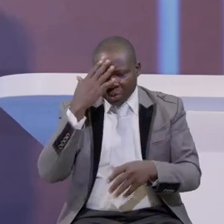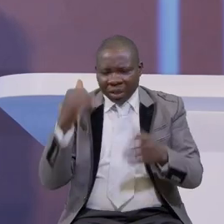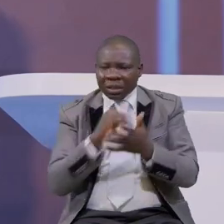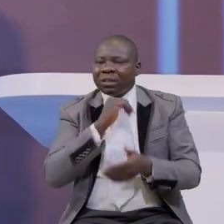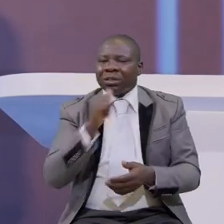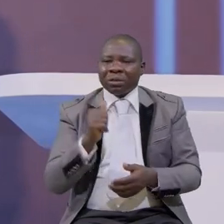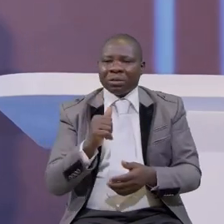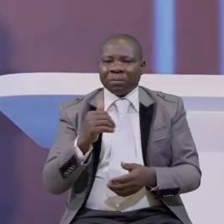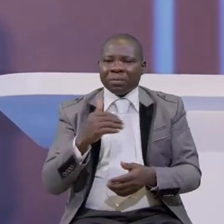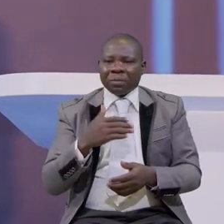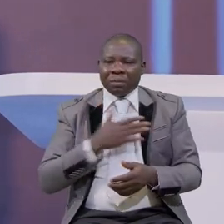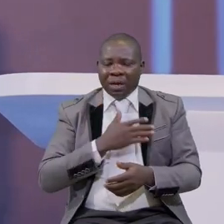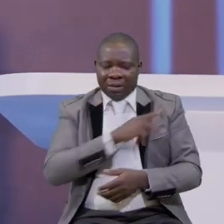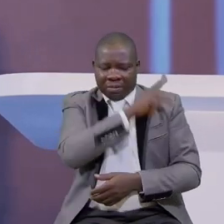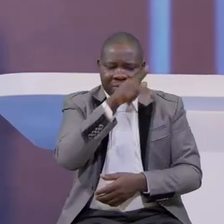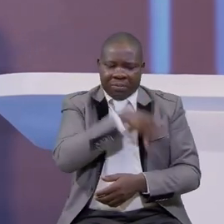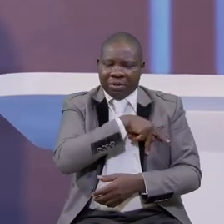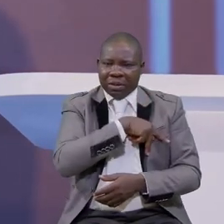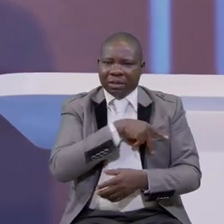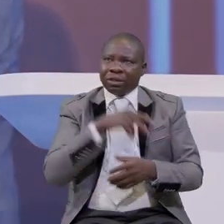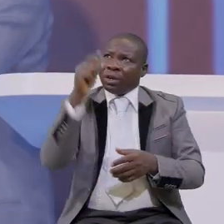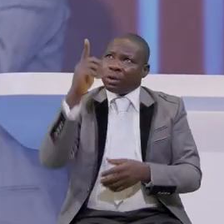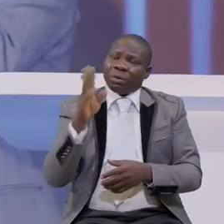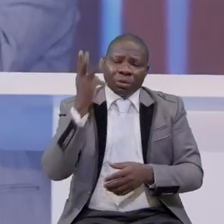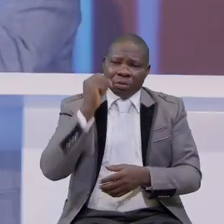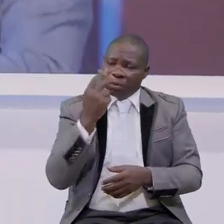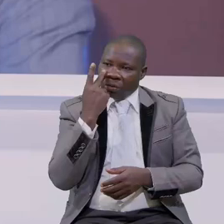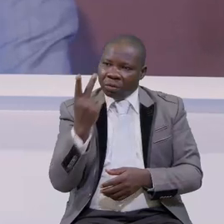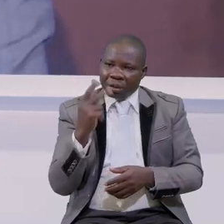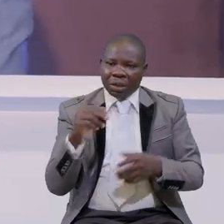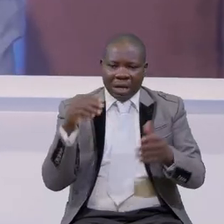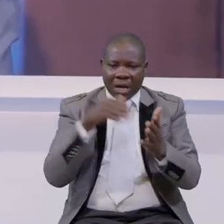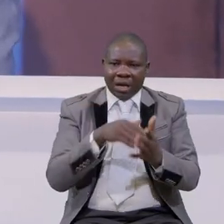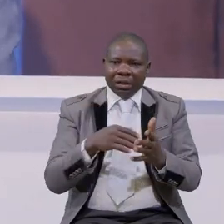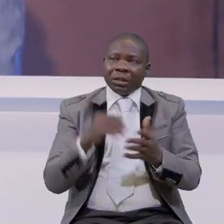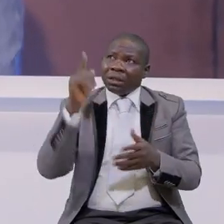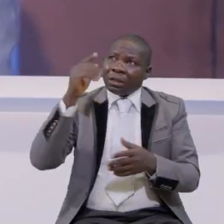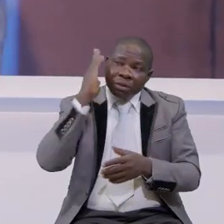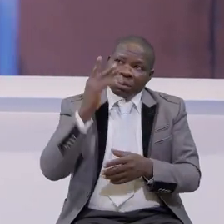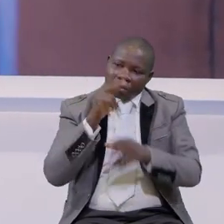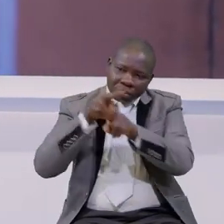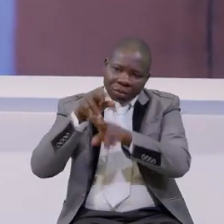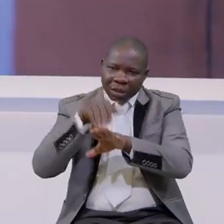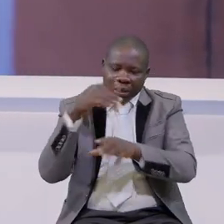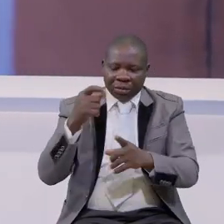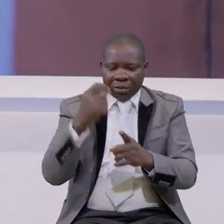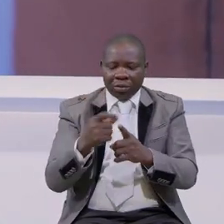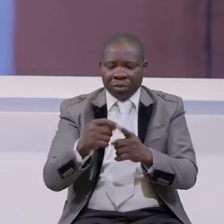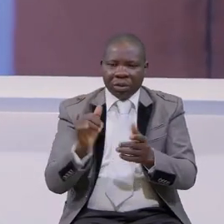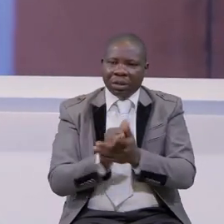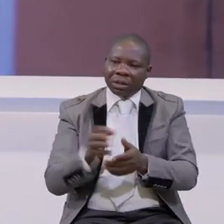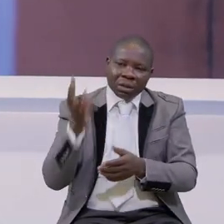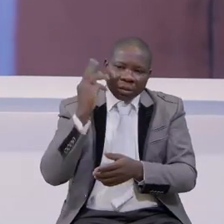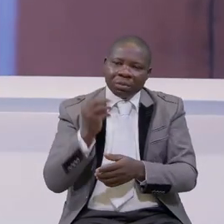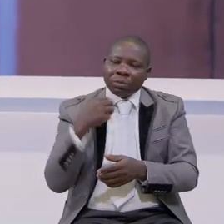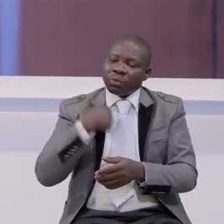ma taille, ce n'est pas ma personnalité. Dieu regardait. Il regardait les paroles que nous disons.